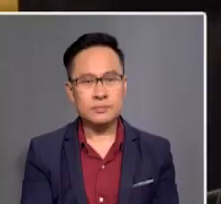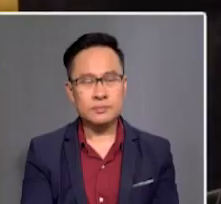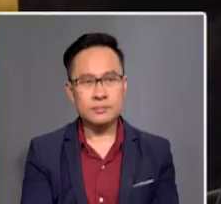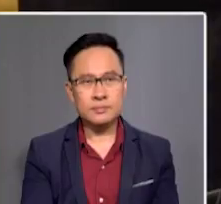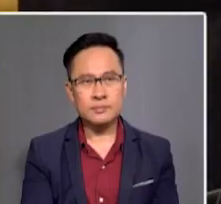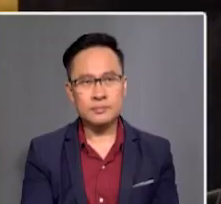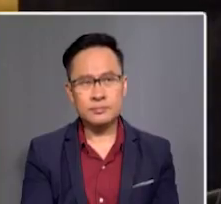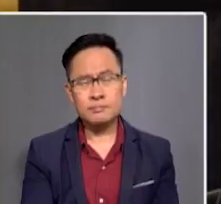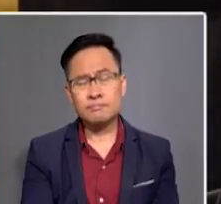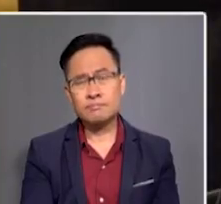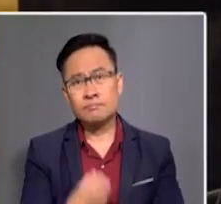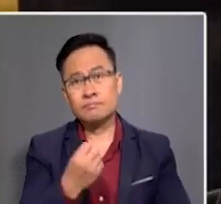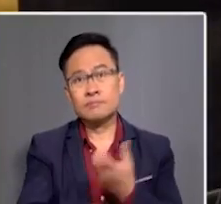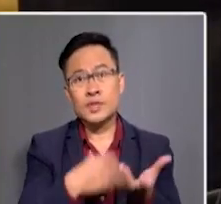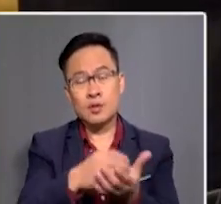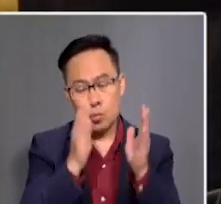กว่าความจำเป็น